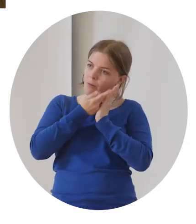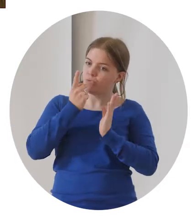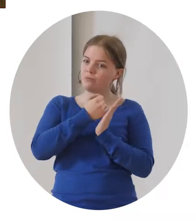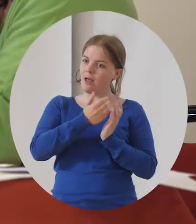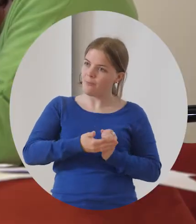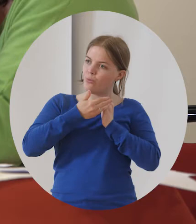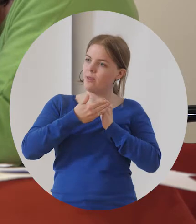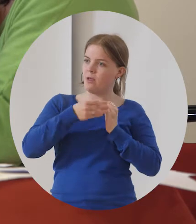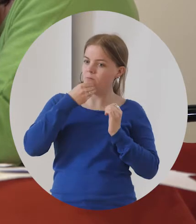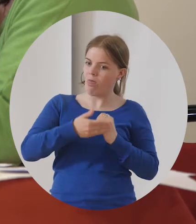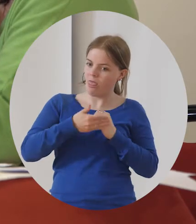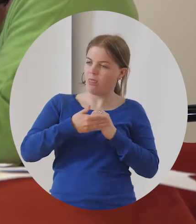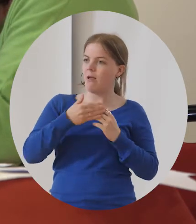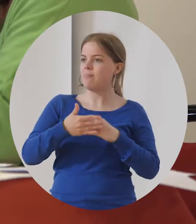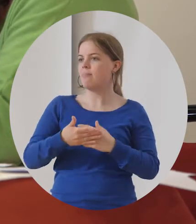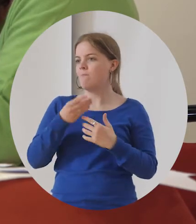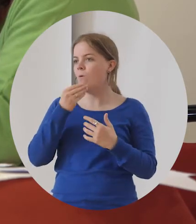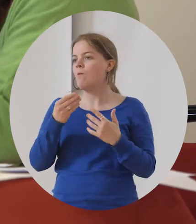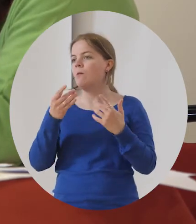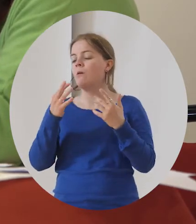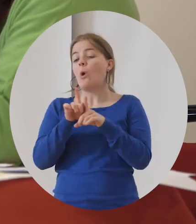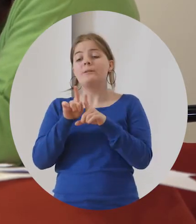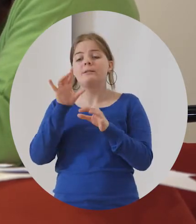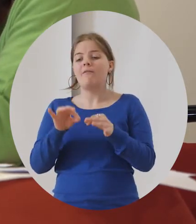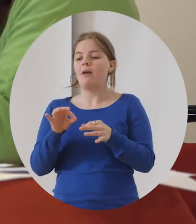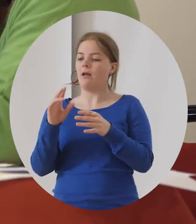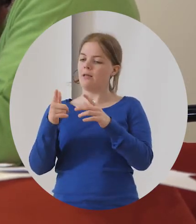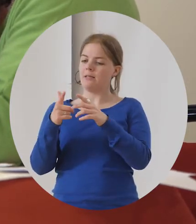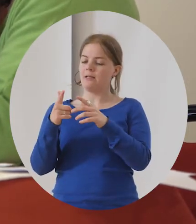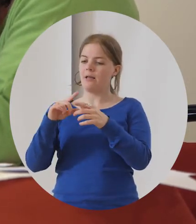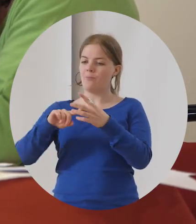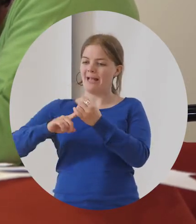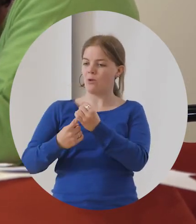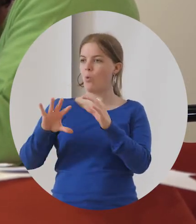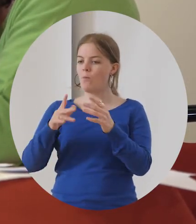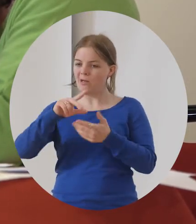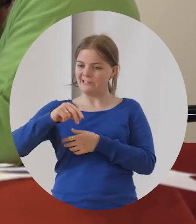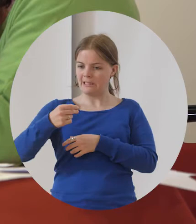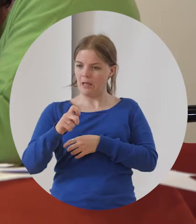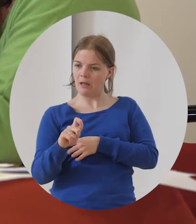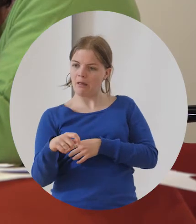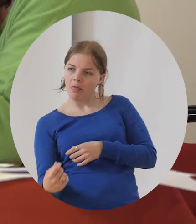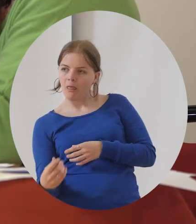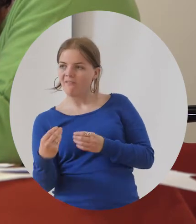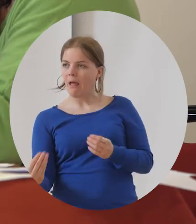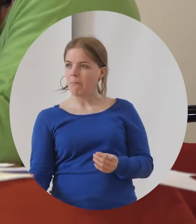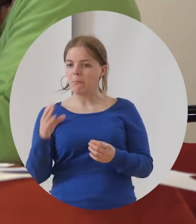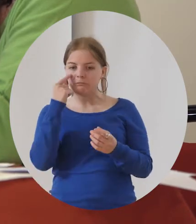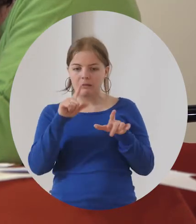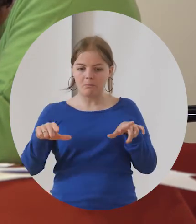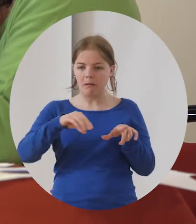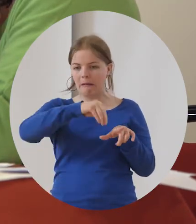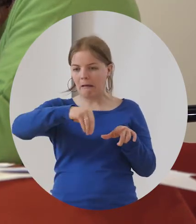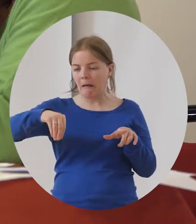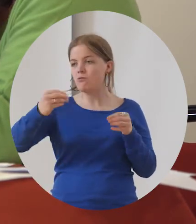d'appui. Cette hypotonie aussi au niveau de la tenue du crayon et donc au niveau de la trace écrite simplement, que ce soit au niveau